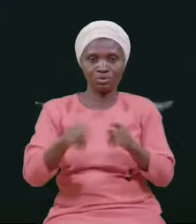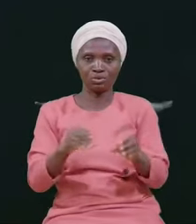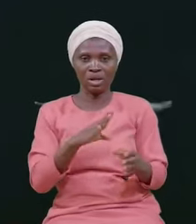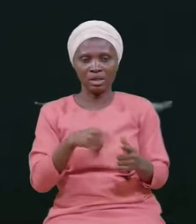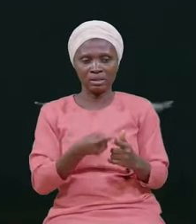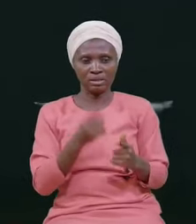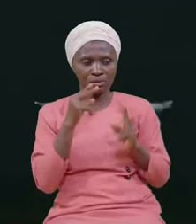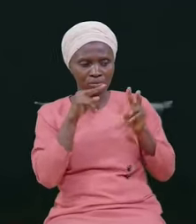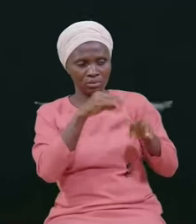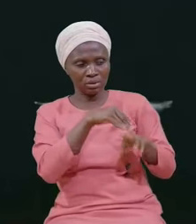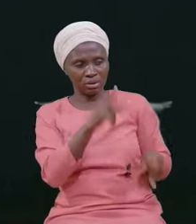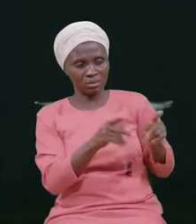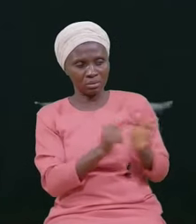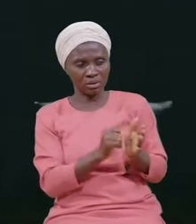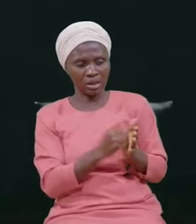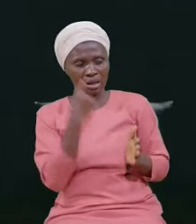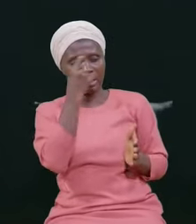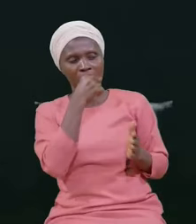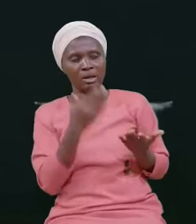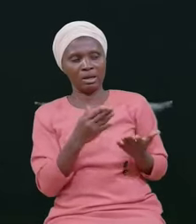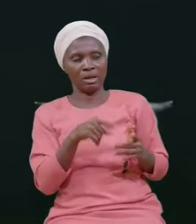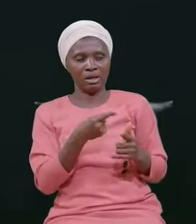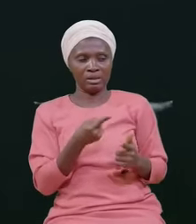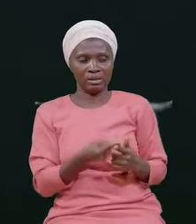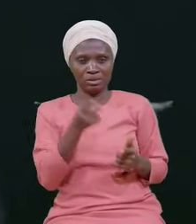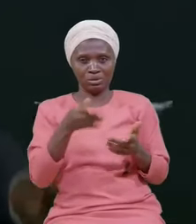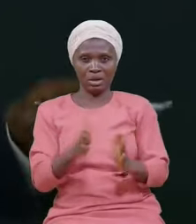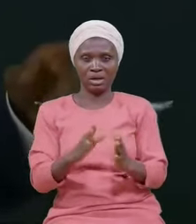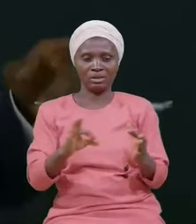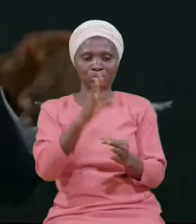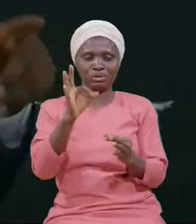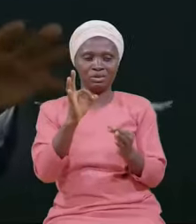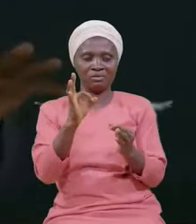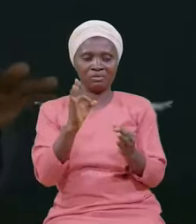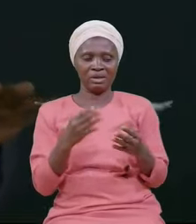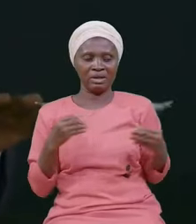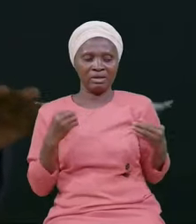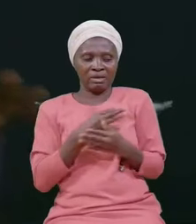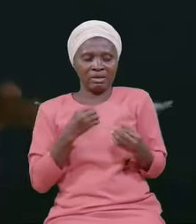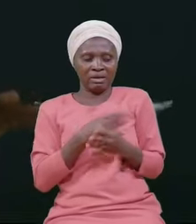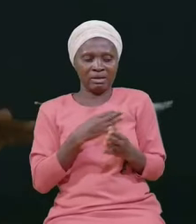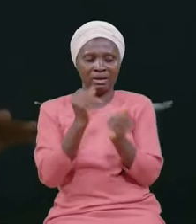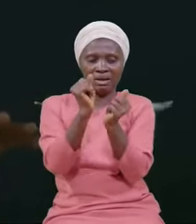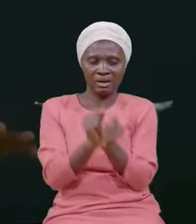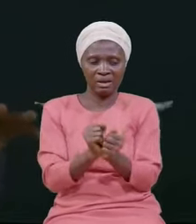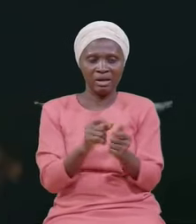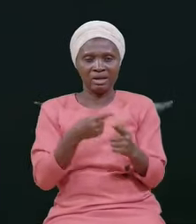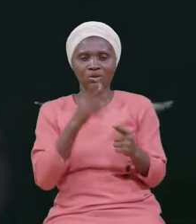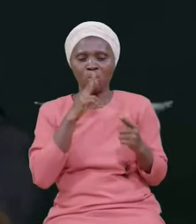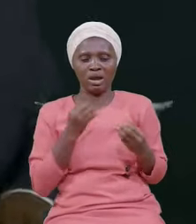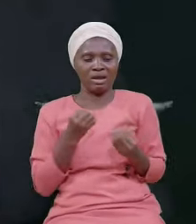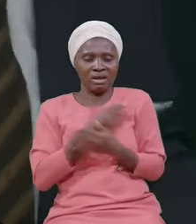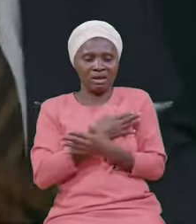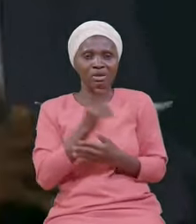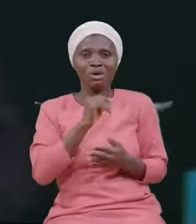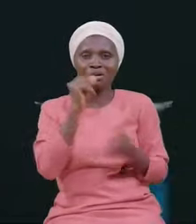là. Et ils viennent avec l'esprit de servitude, la crainte. Et tu as peur. Et tu n'arrives pas à déclarer